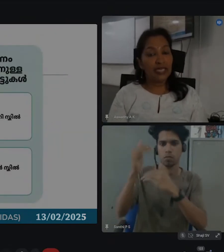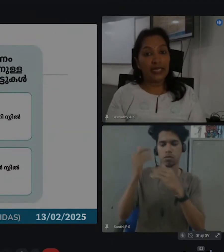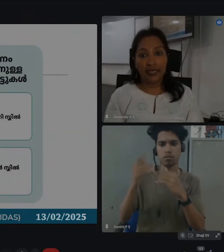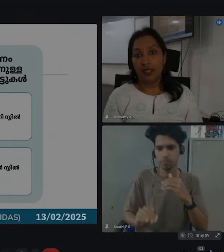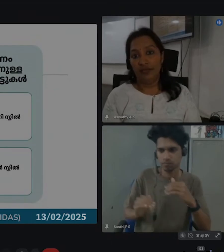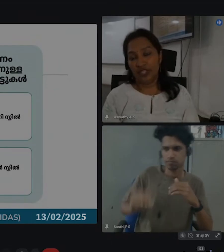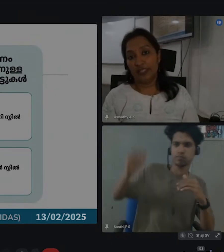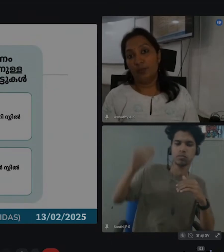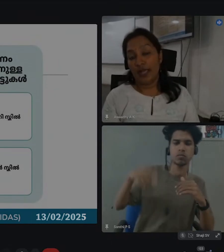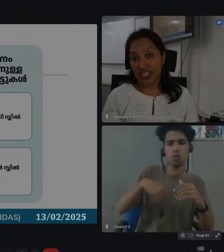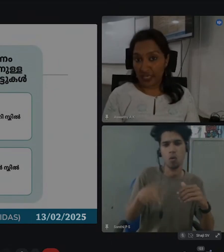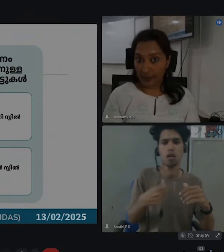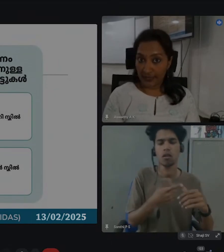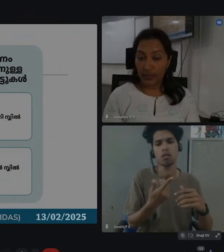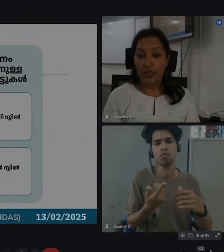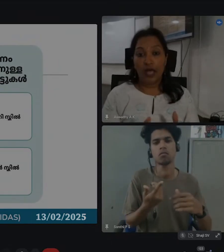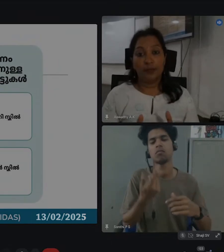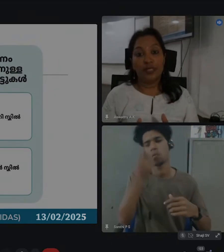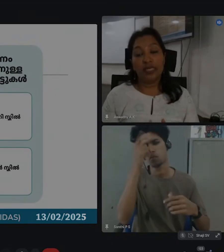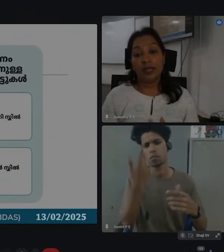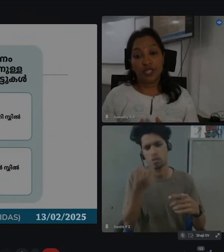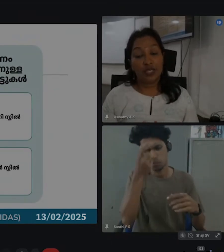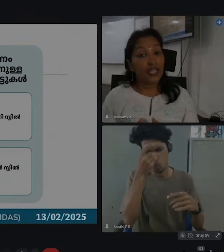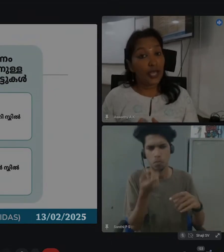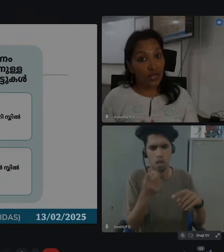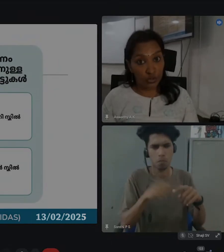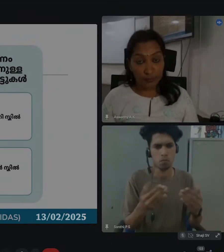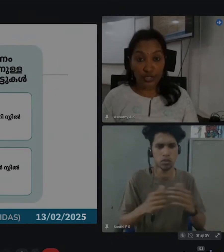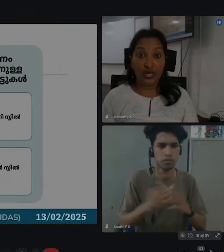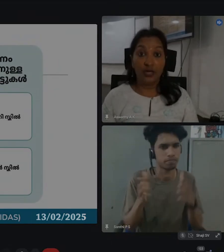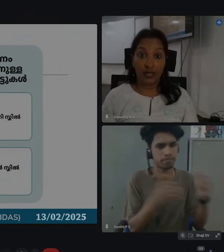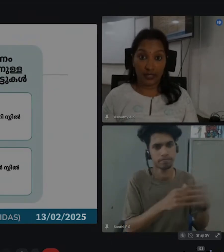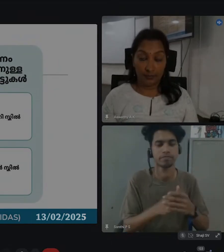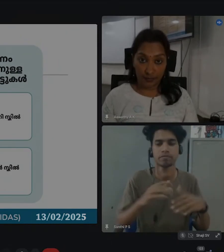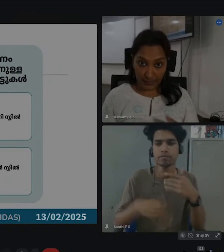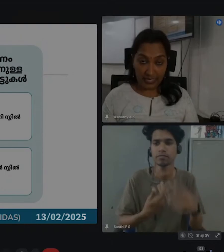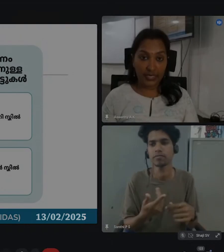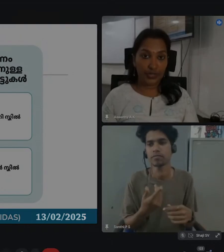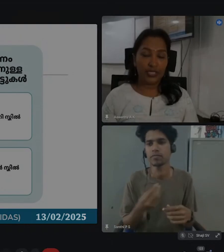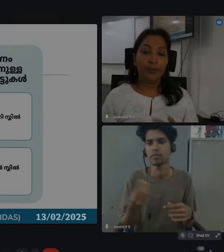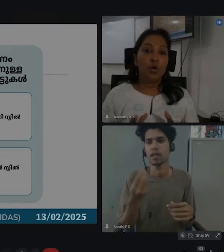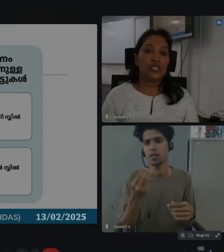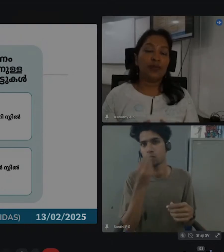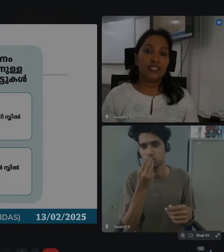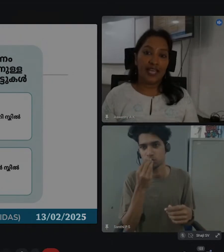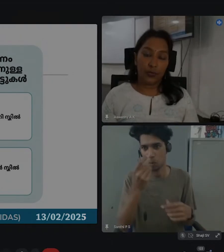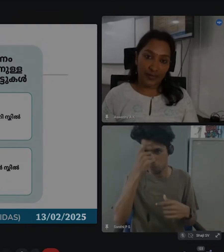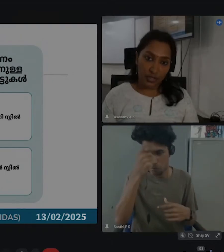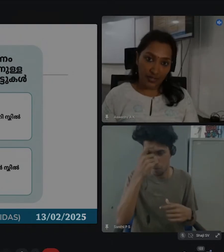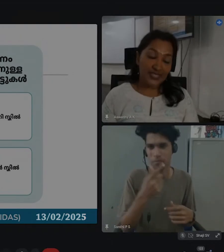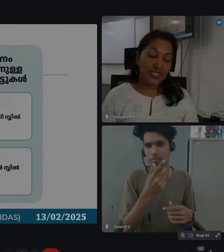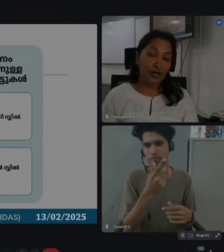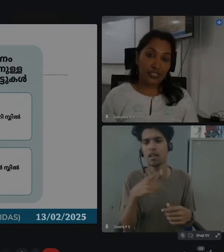അപ്പൊ ഈ രണ്ട് വിഷയത്തിലും, ആശയവിനിമയത്തിലും അതുപോലെ തന്നെ ഭക്ഷണം കഴിക്കാനുള്ള ബുദ്ധിമുട്ടുകൾ പരിഹരിക്കുന്നതിന് ഒരു സ്പീച്ച്